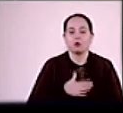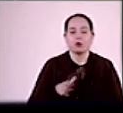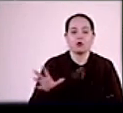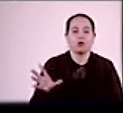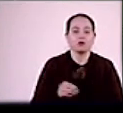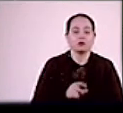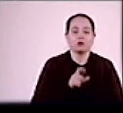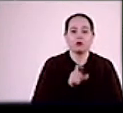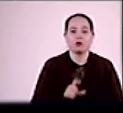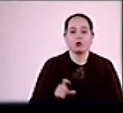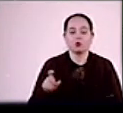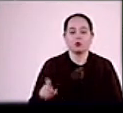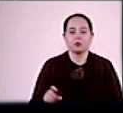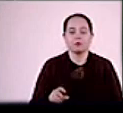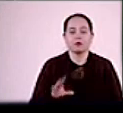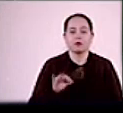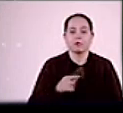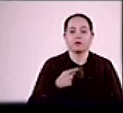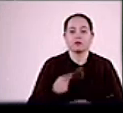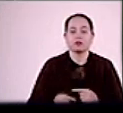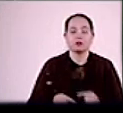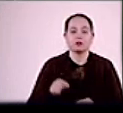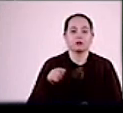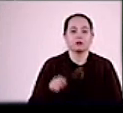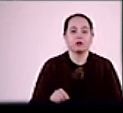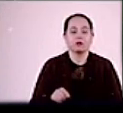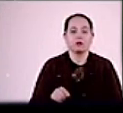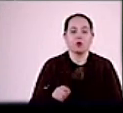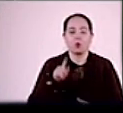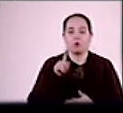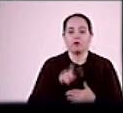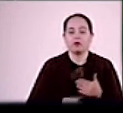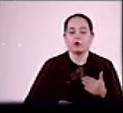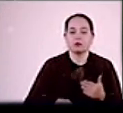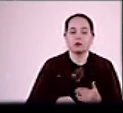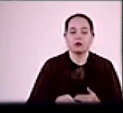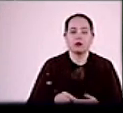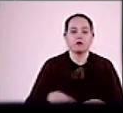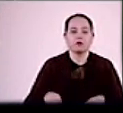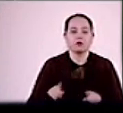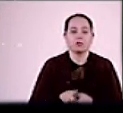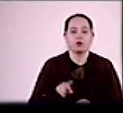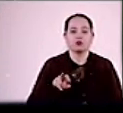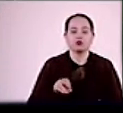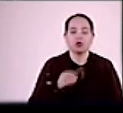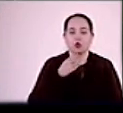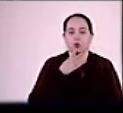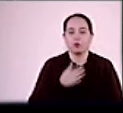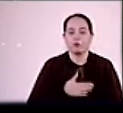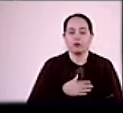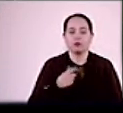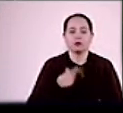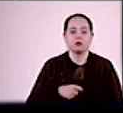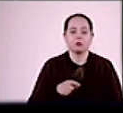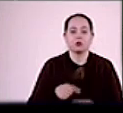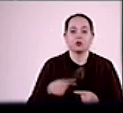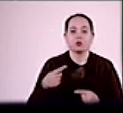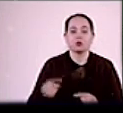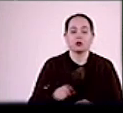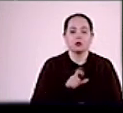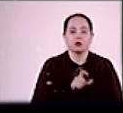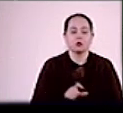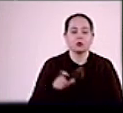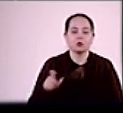всем людям и вследствие того уверенности в такой же любви к себе других